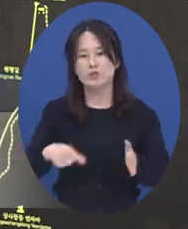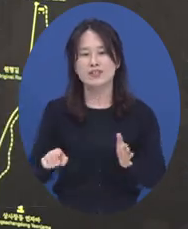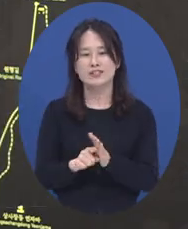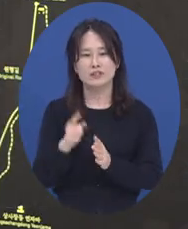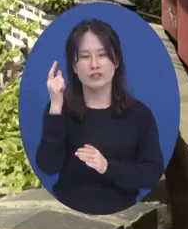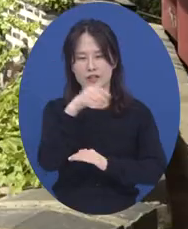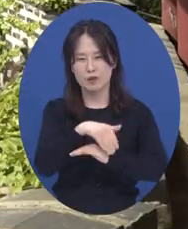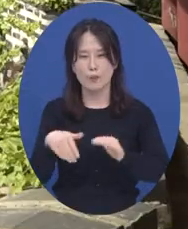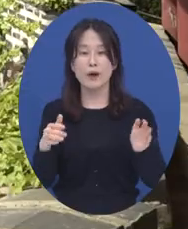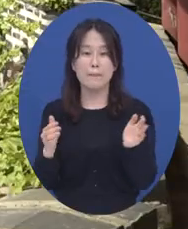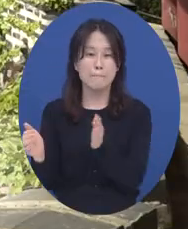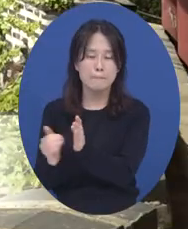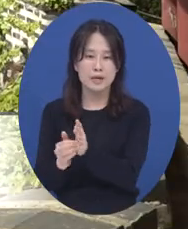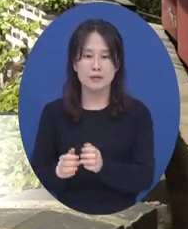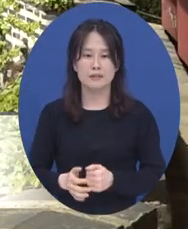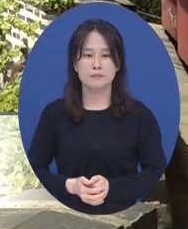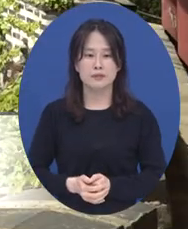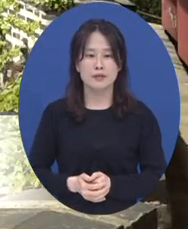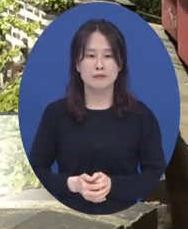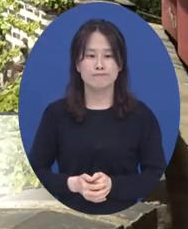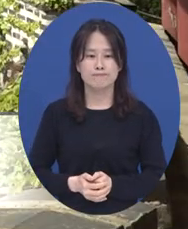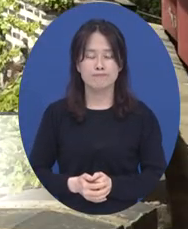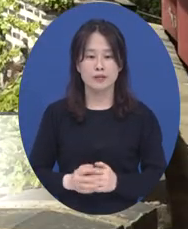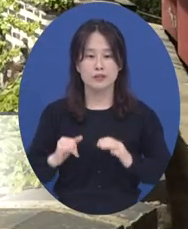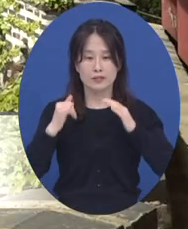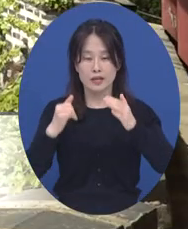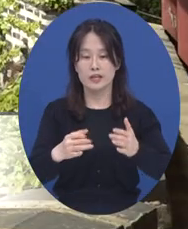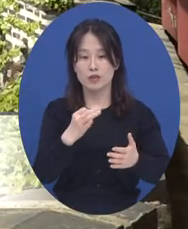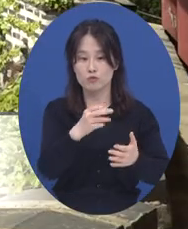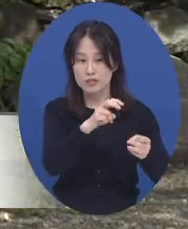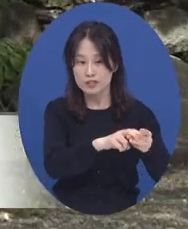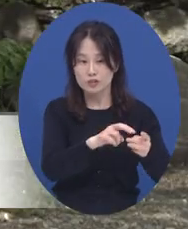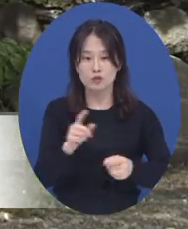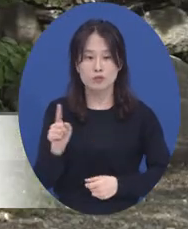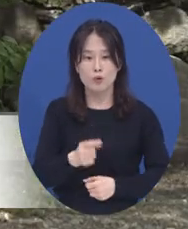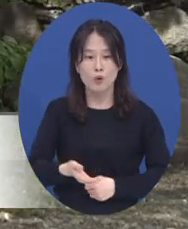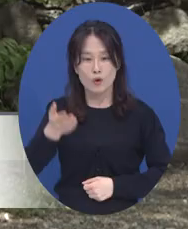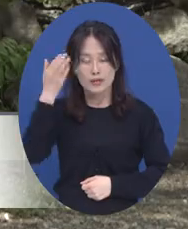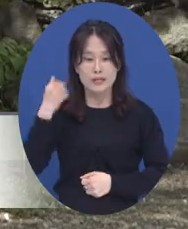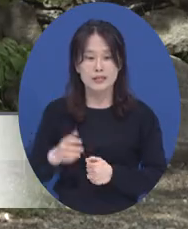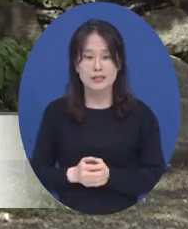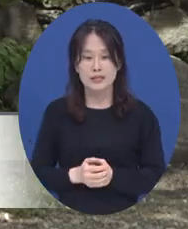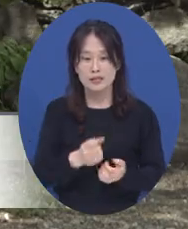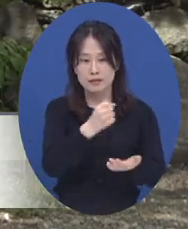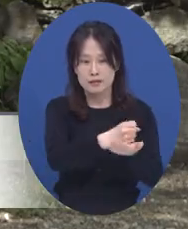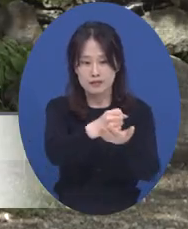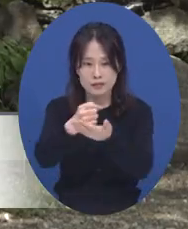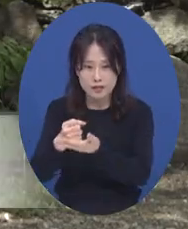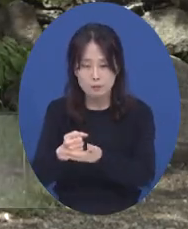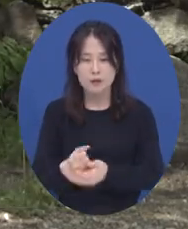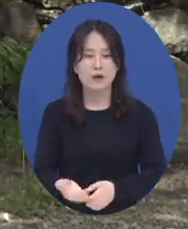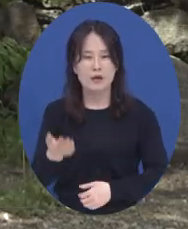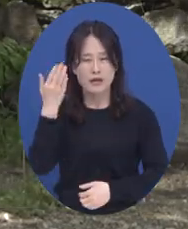기획을 하였습니다. 경기도 남한산성 세계유산센터는 남한산성 옛길 스탬프함 설치를